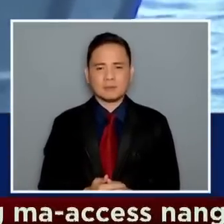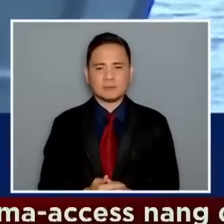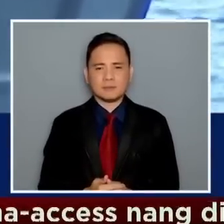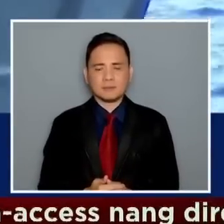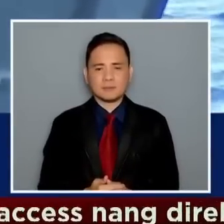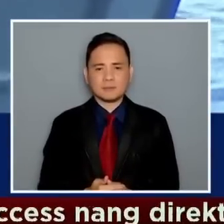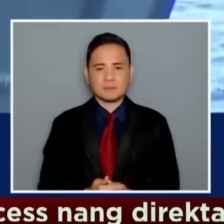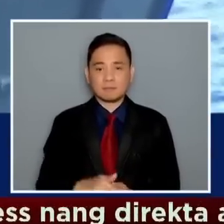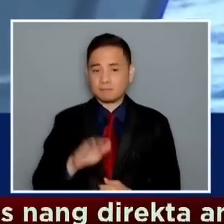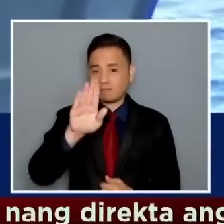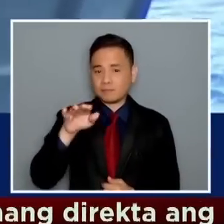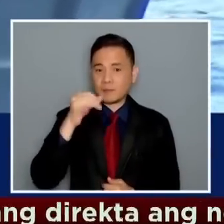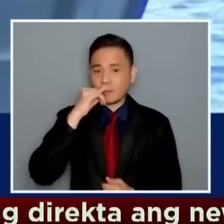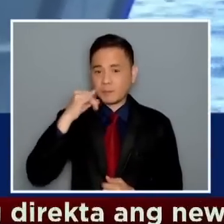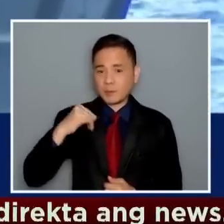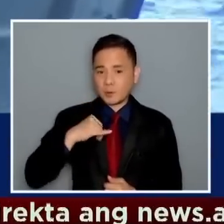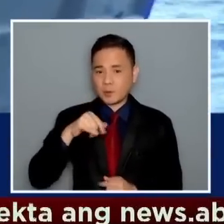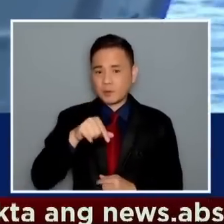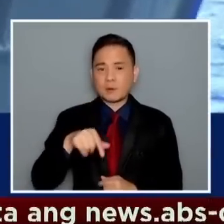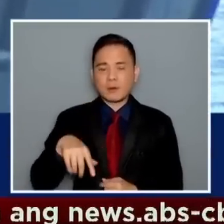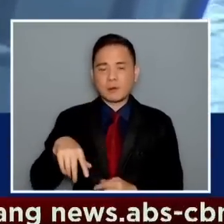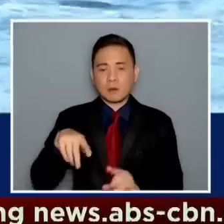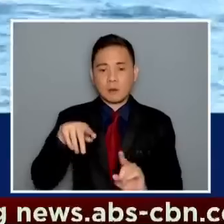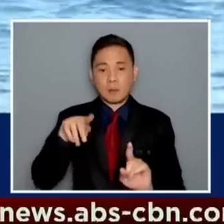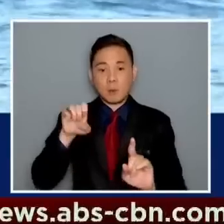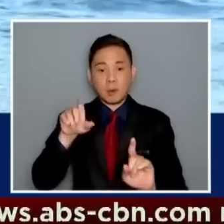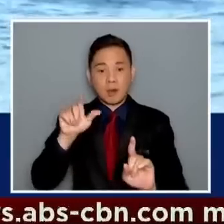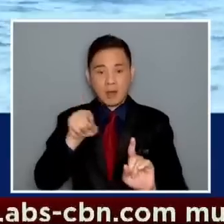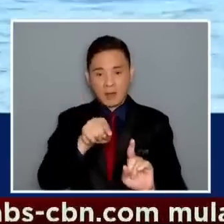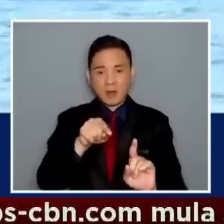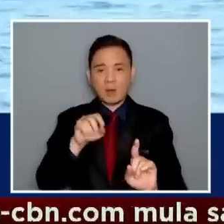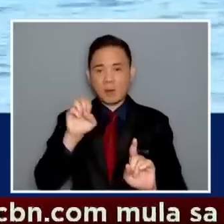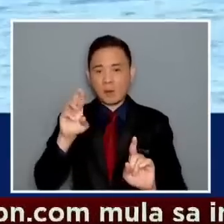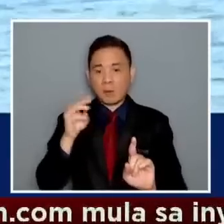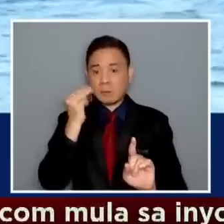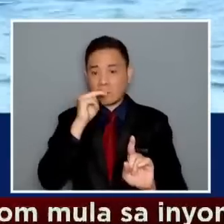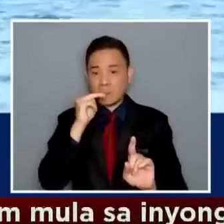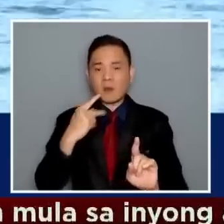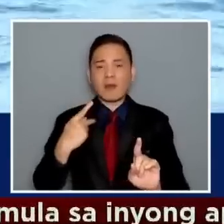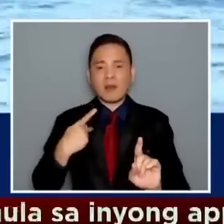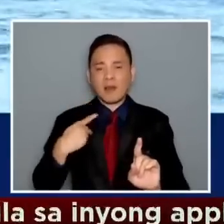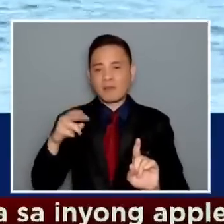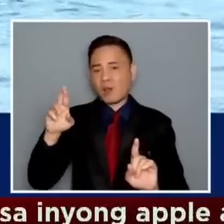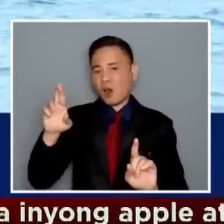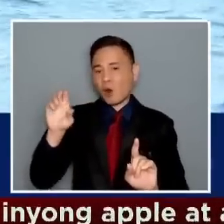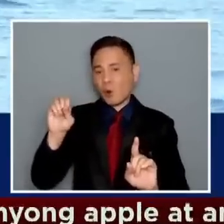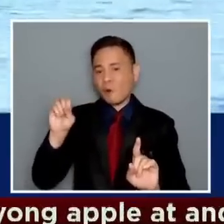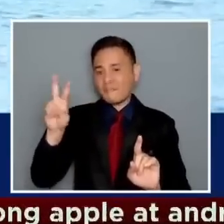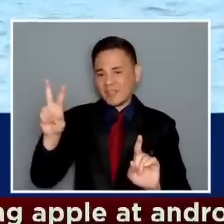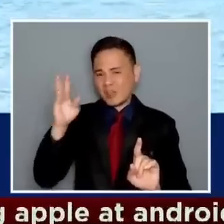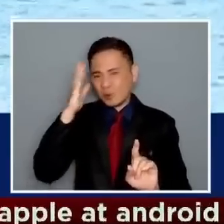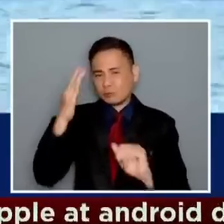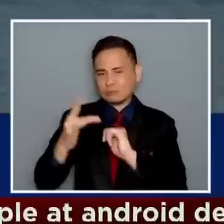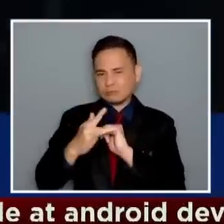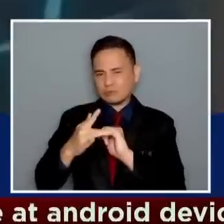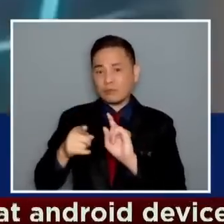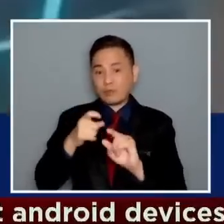Kahapon lang lumubog sa dagat ng Pola, Oriental Mindoro ang remotely operated vehicle o ROV mula sa